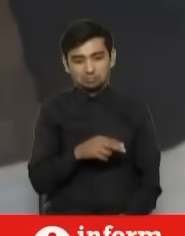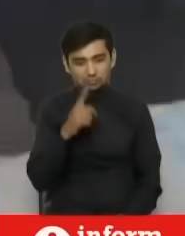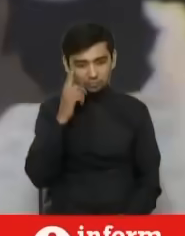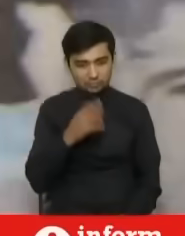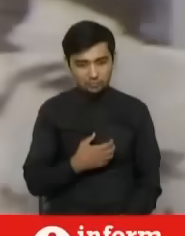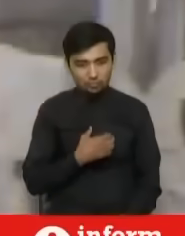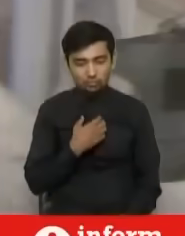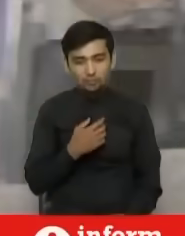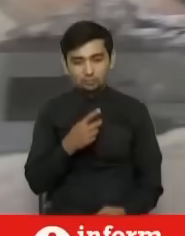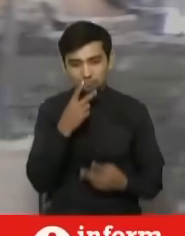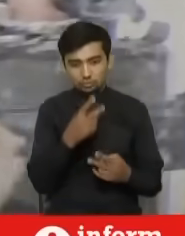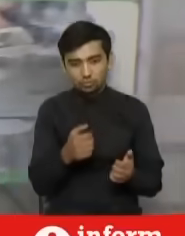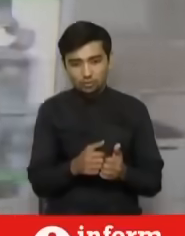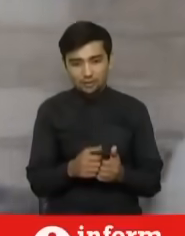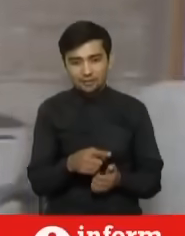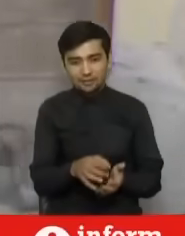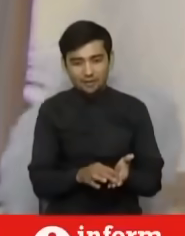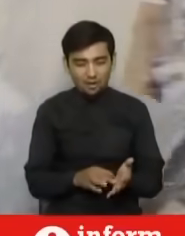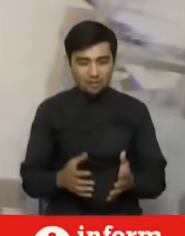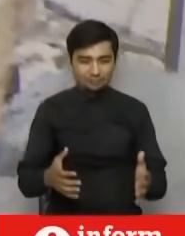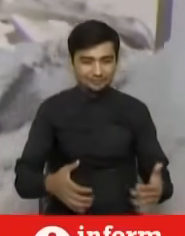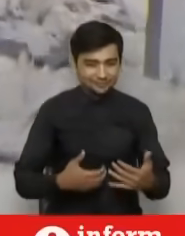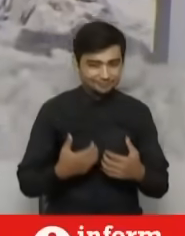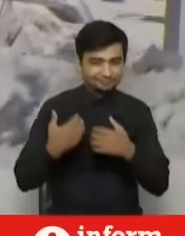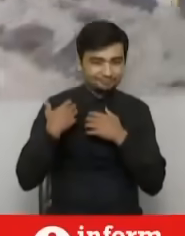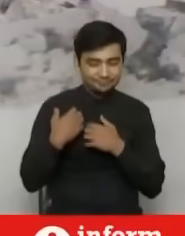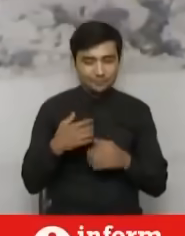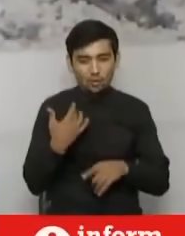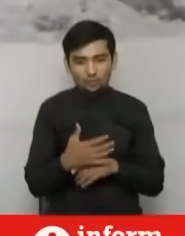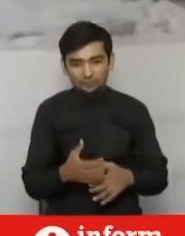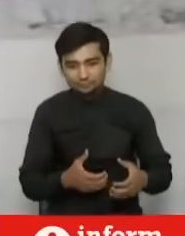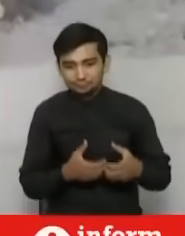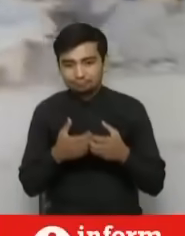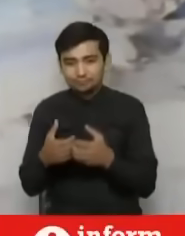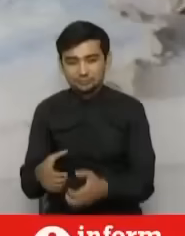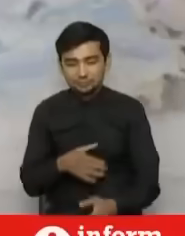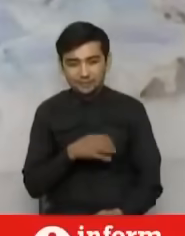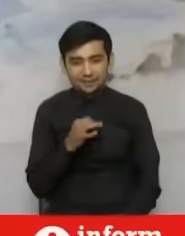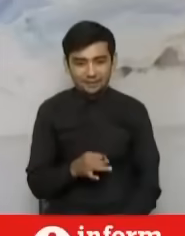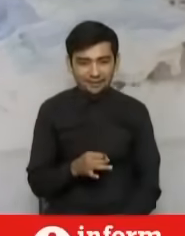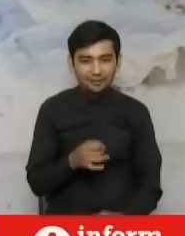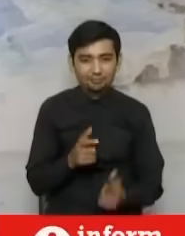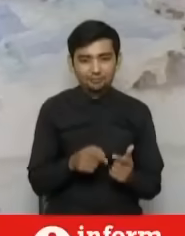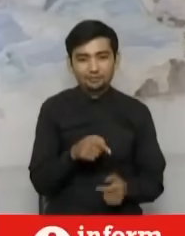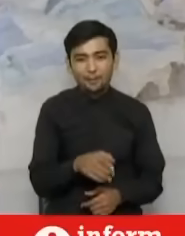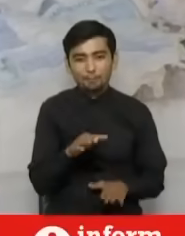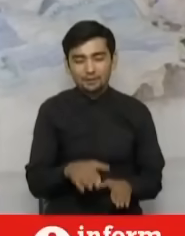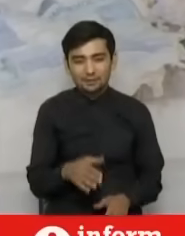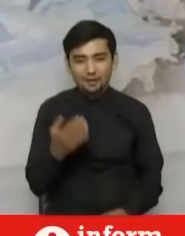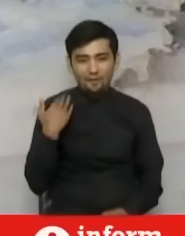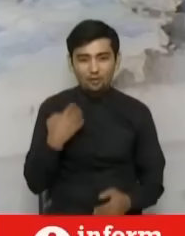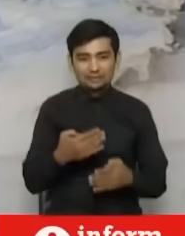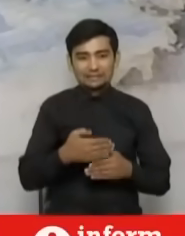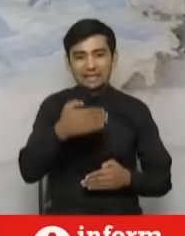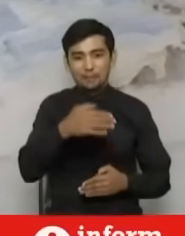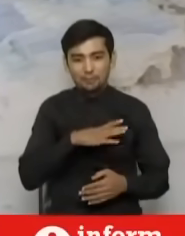сұмдықты көрген көршісі оны бірден арқалап дәл мына жақпен сыртқа алып шыққан екен. Айта кетсек, негізі мұнда бұрын қабырға болған,